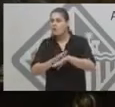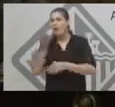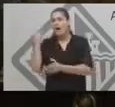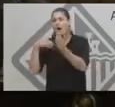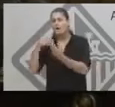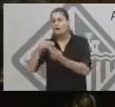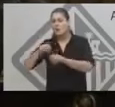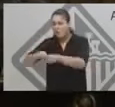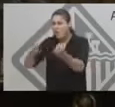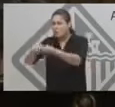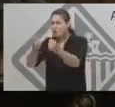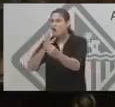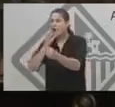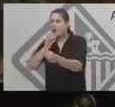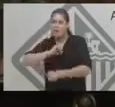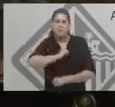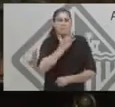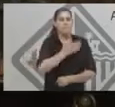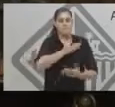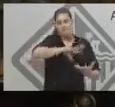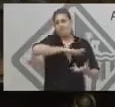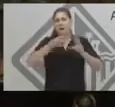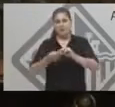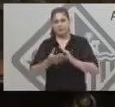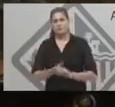ara torna a ser patrimoni.